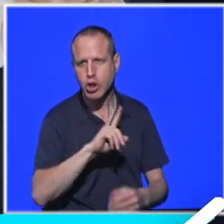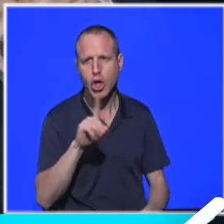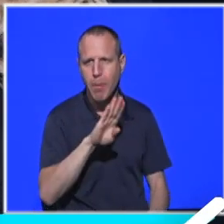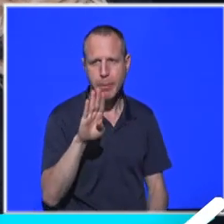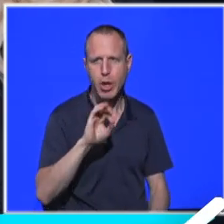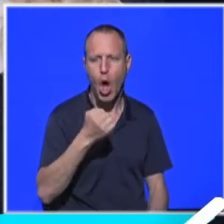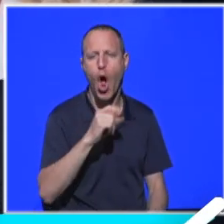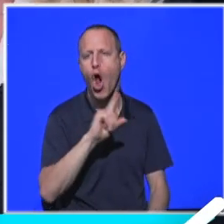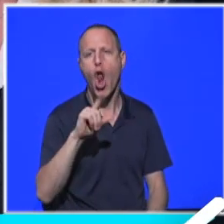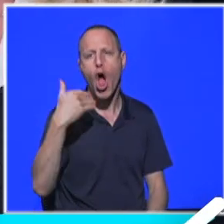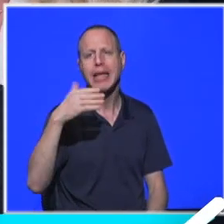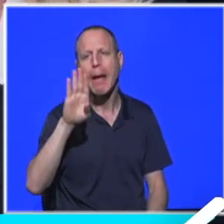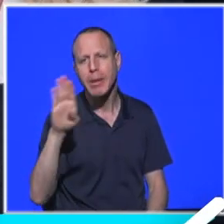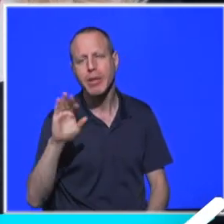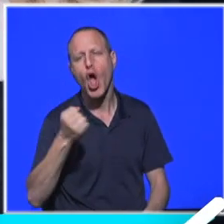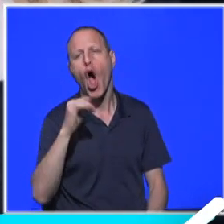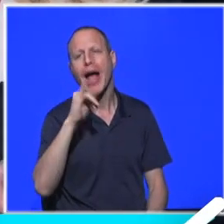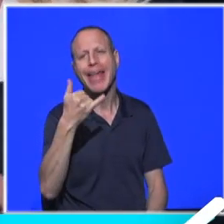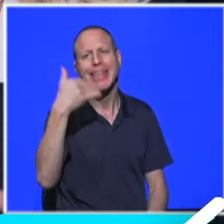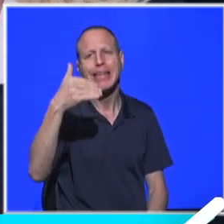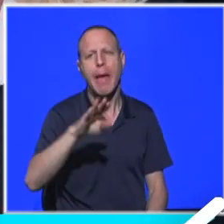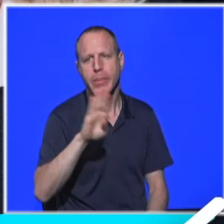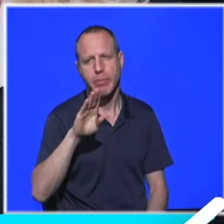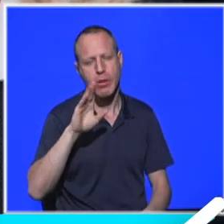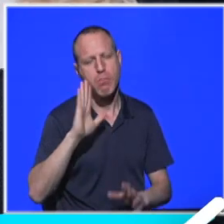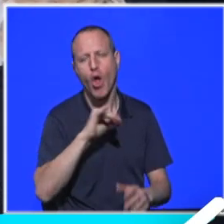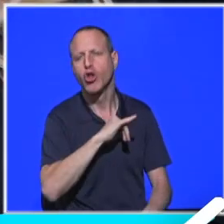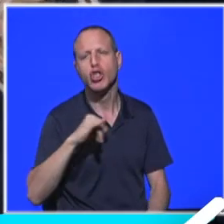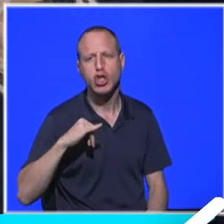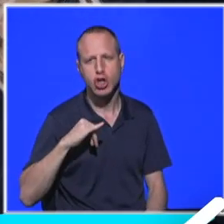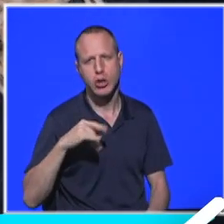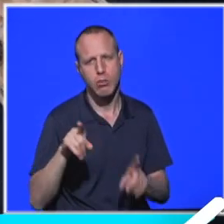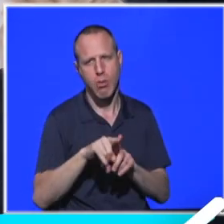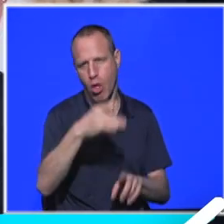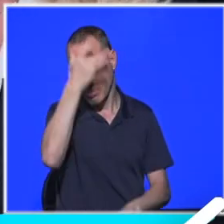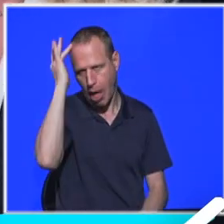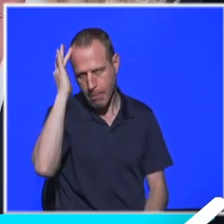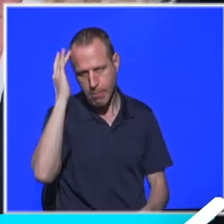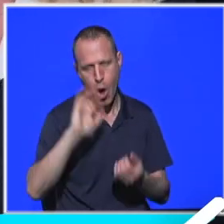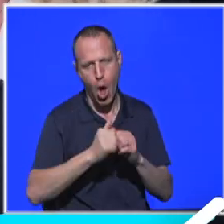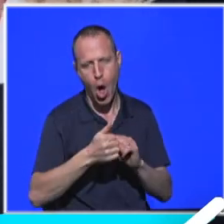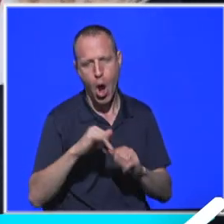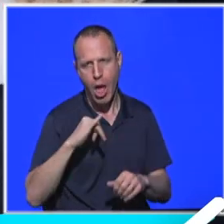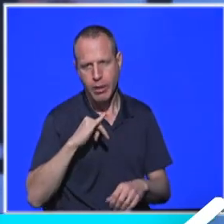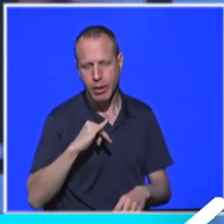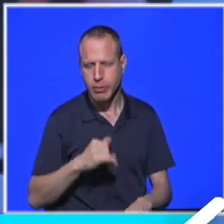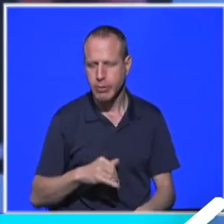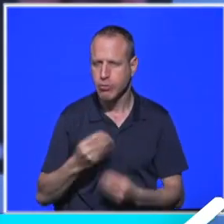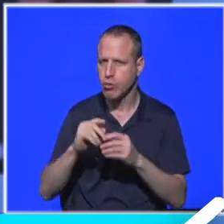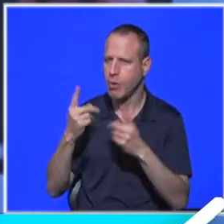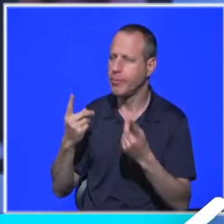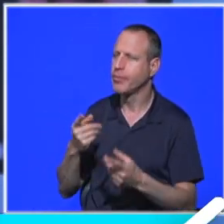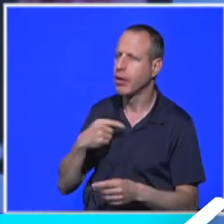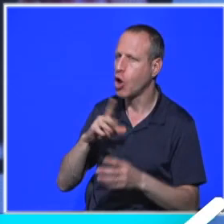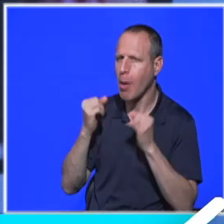או לא יהיה ביבי, או כן יהיה ביבי, הופך להיות למאוד מאוד אישי, כמו טראמפ, או לצורך העניין, מישהו אחר. אבל אני לא כך בטוח, כי בארצות